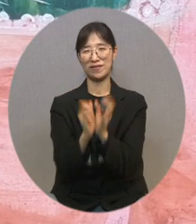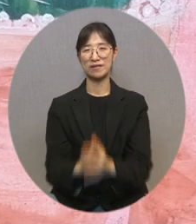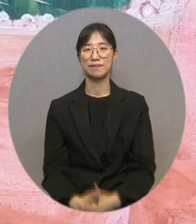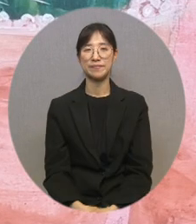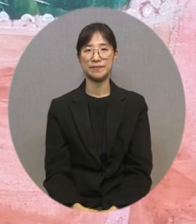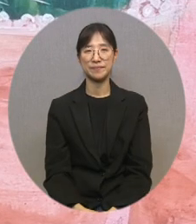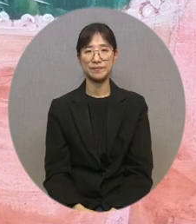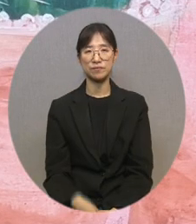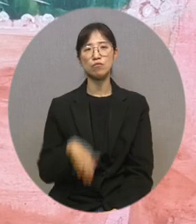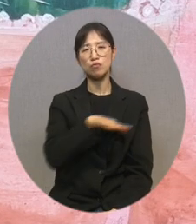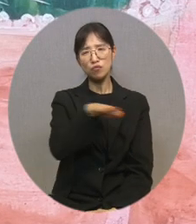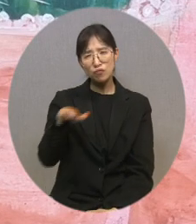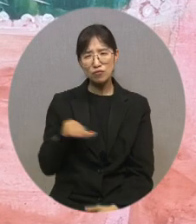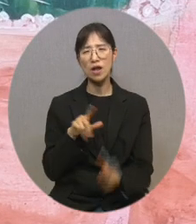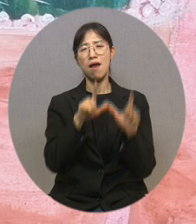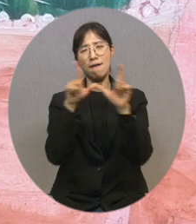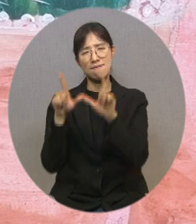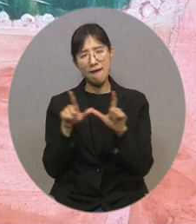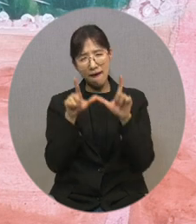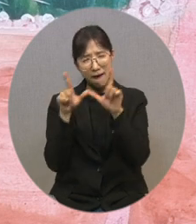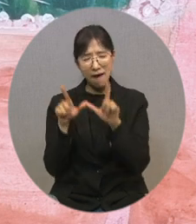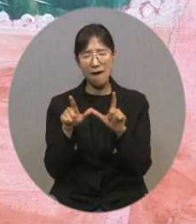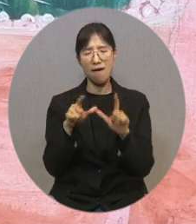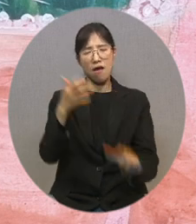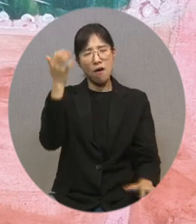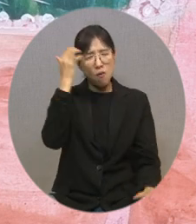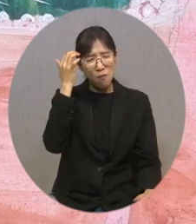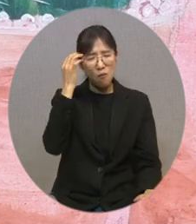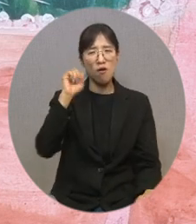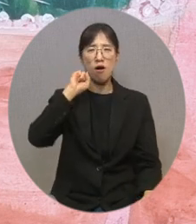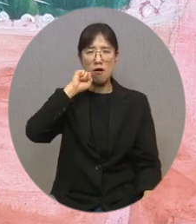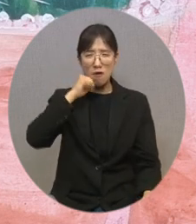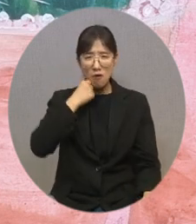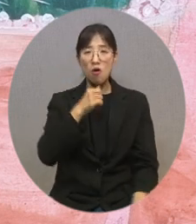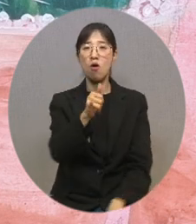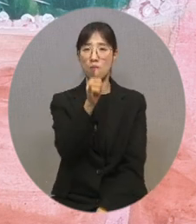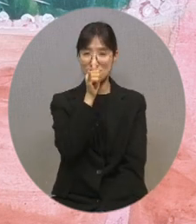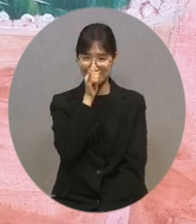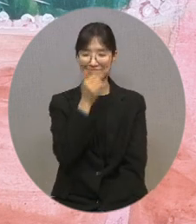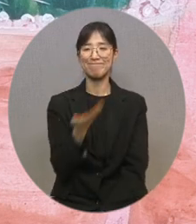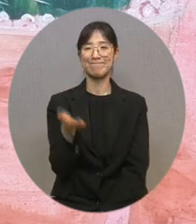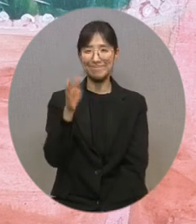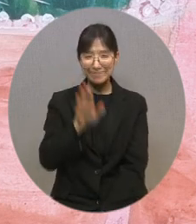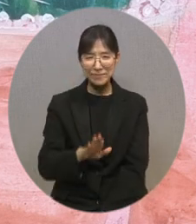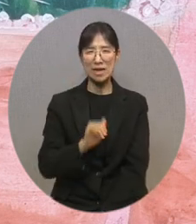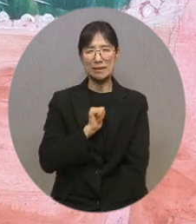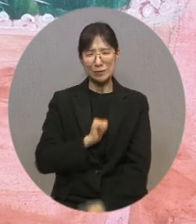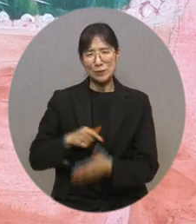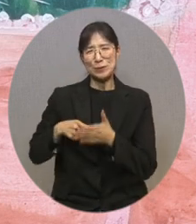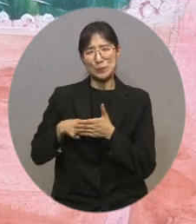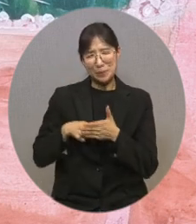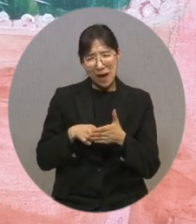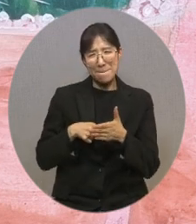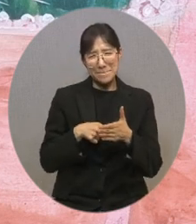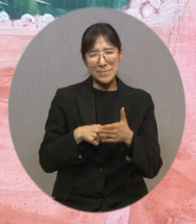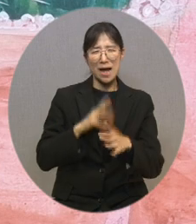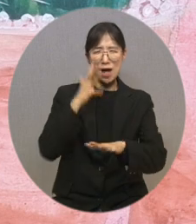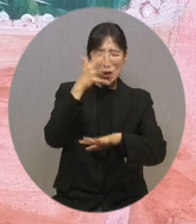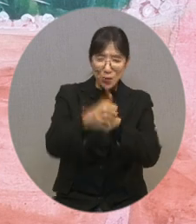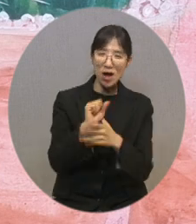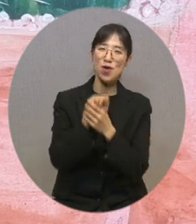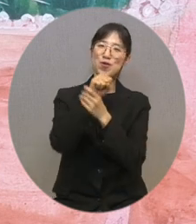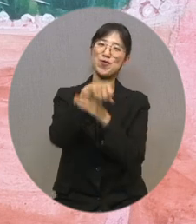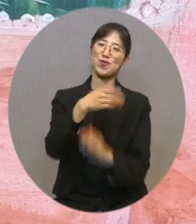식물인데요. 우리가 살아가면서 어떤 고난과 어려움이 있을지라도 잘 버텨내 결실을